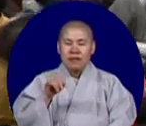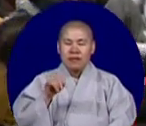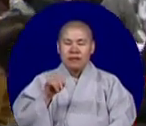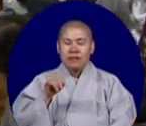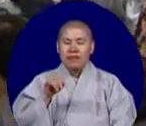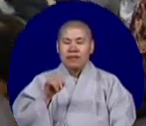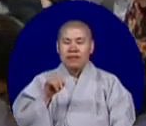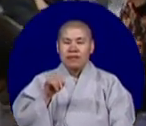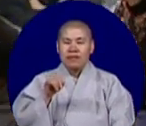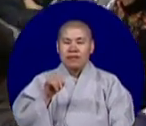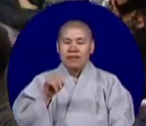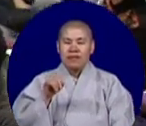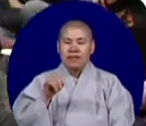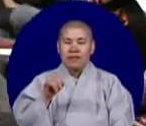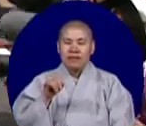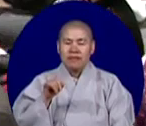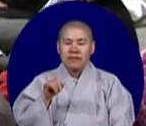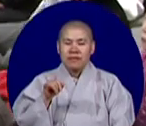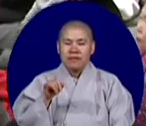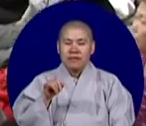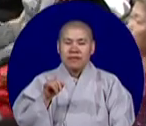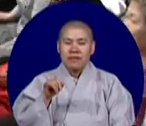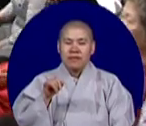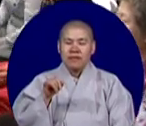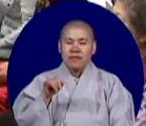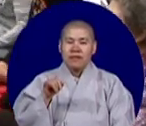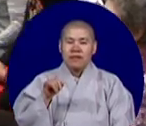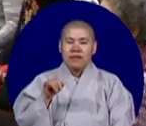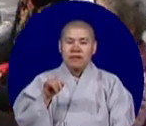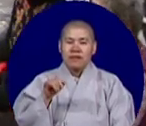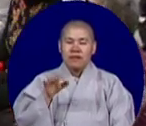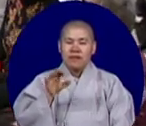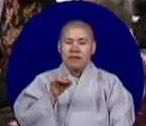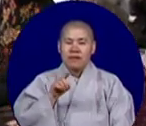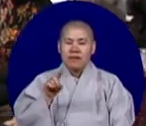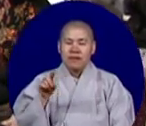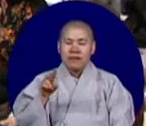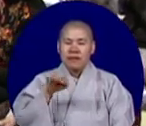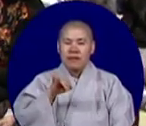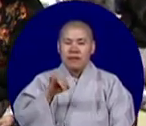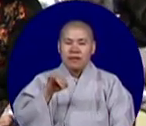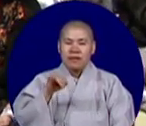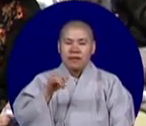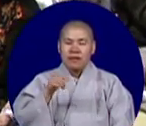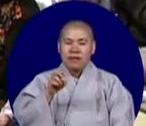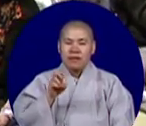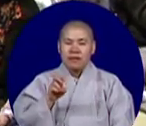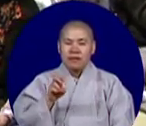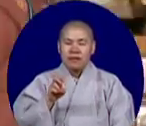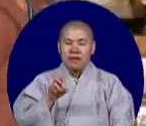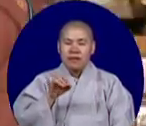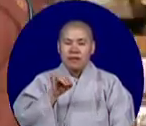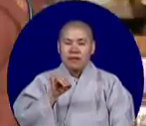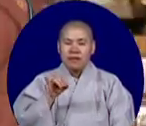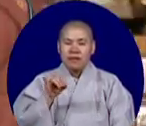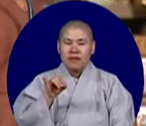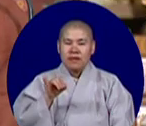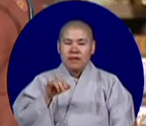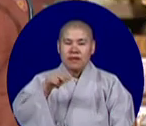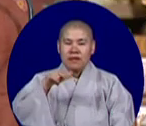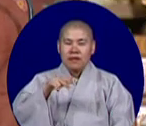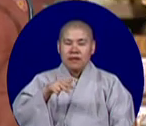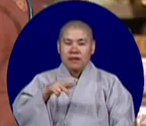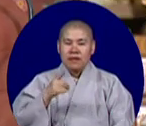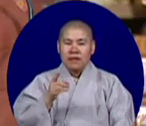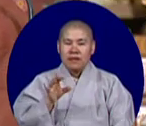지지 아시 지지